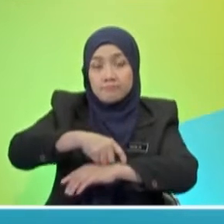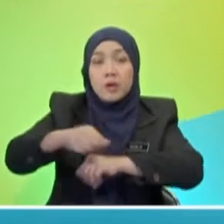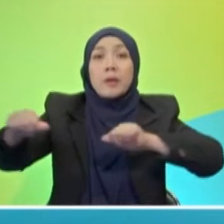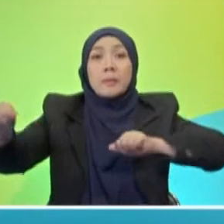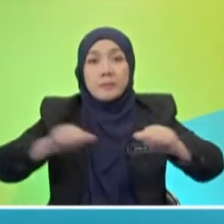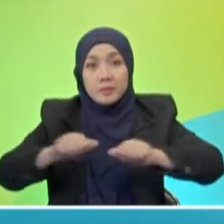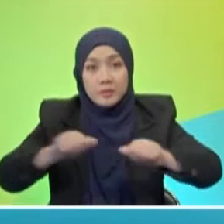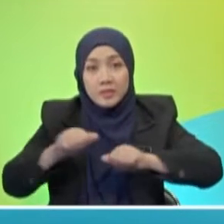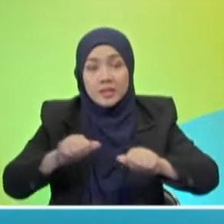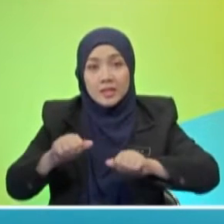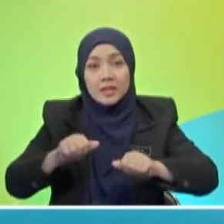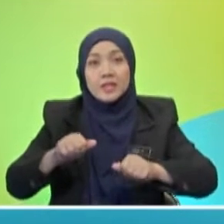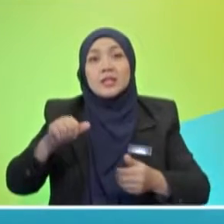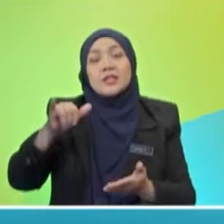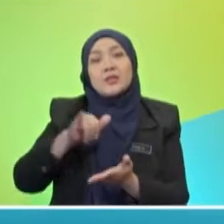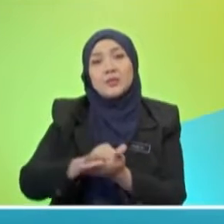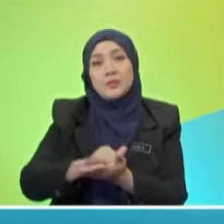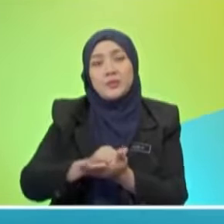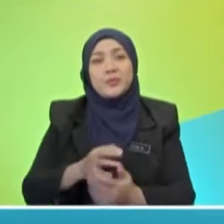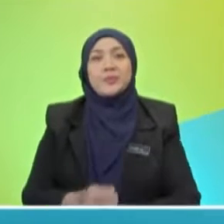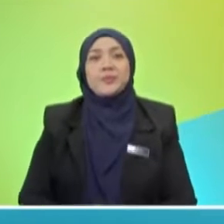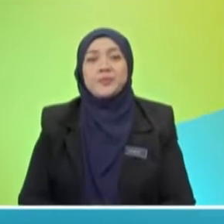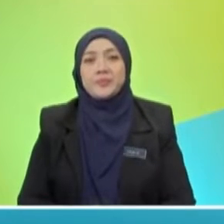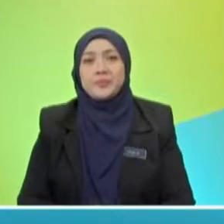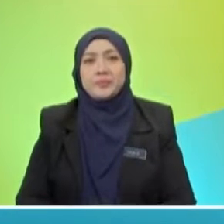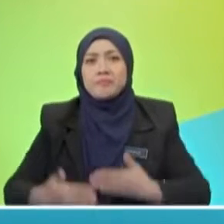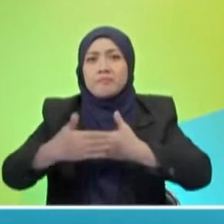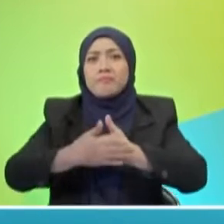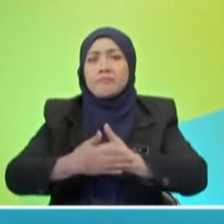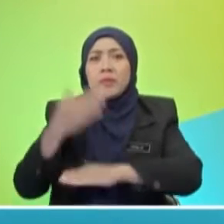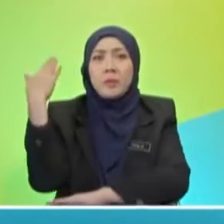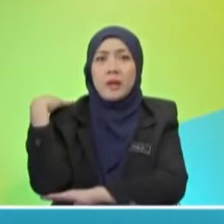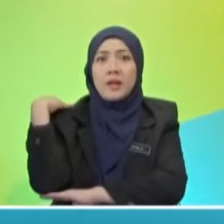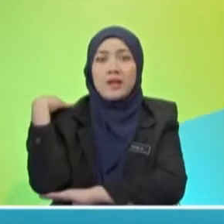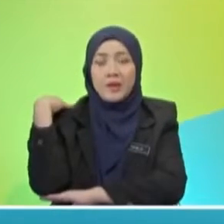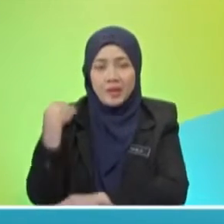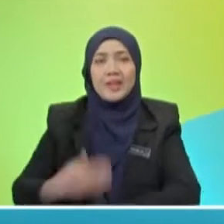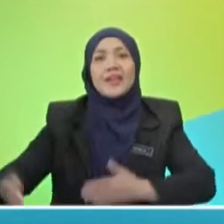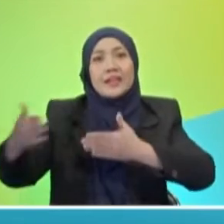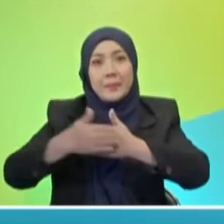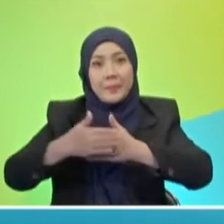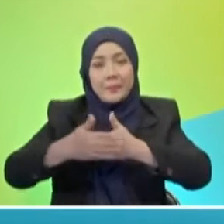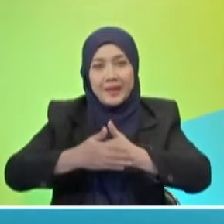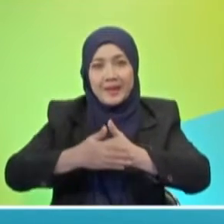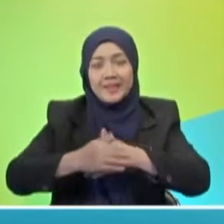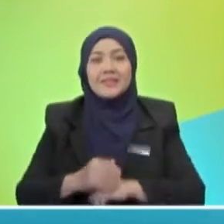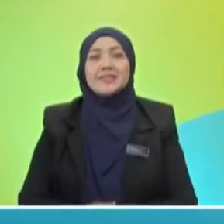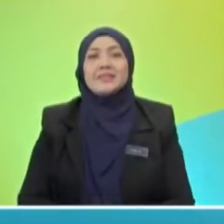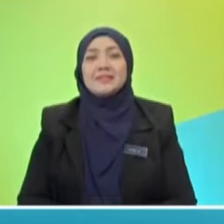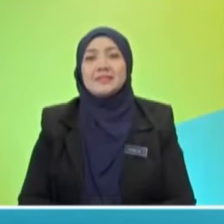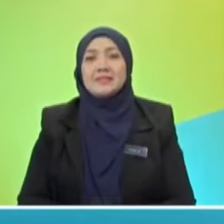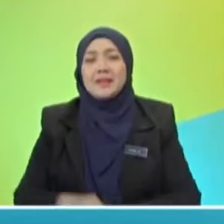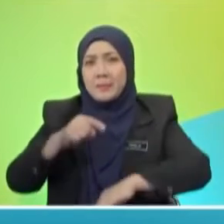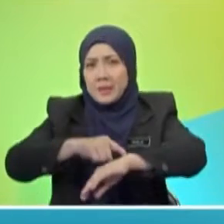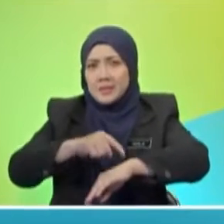Jadi kata tanya ini di hadapan atau di belakang Munzir? Di hadapan. Bagus Munzir. Baik, cikgu beri masa.